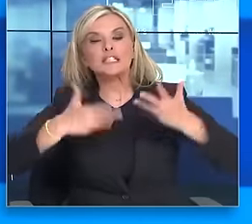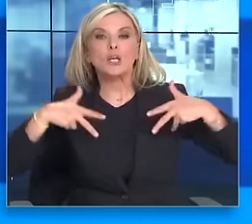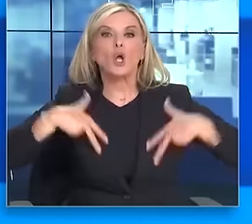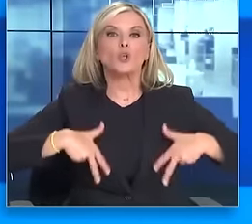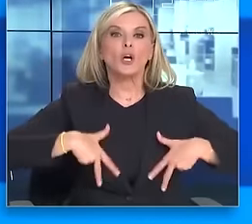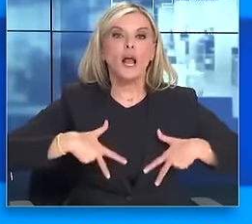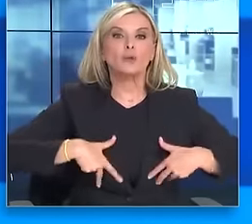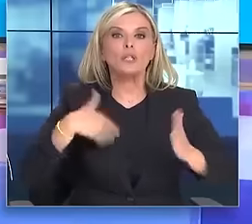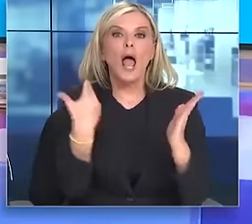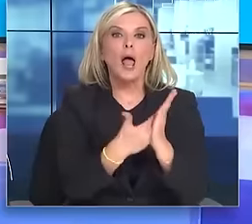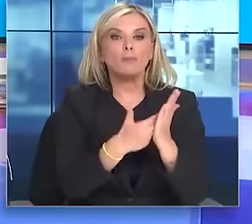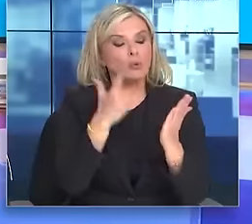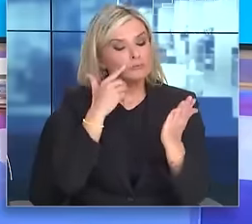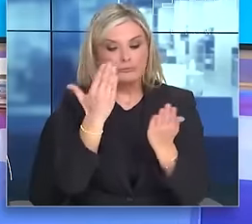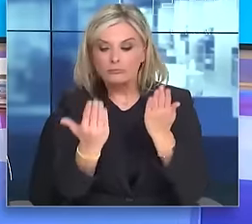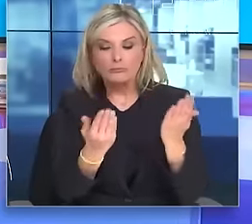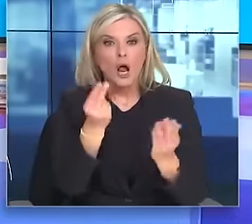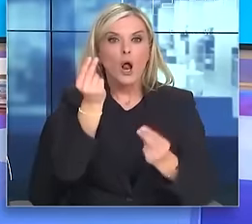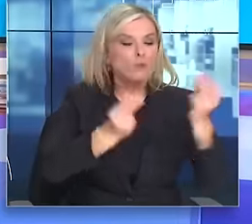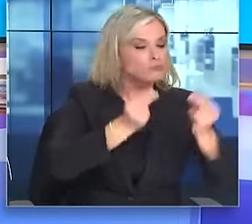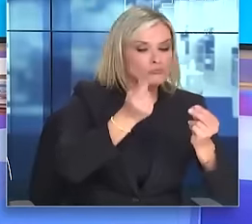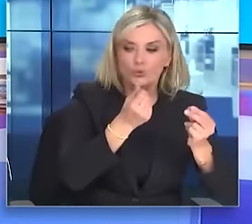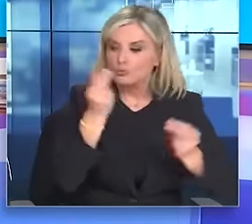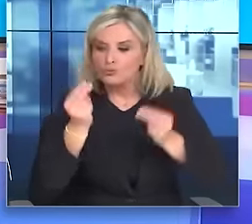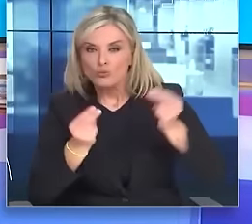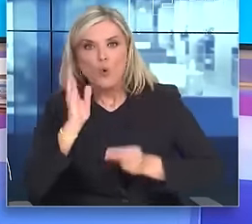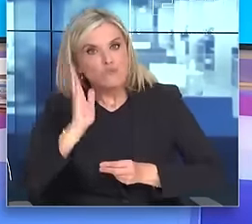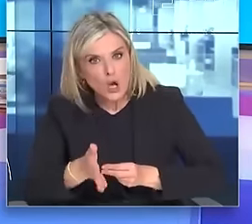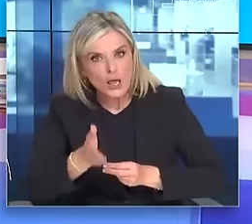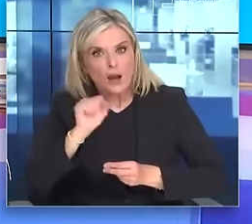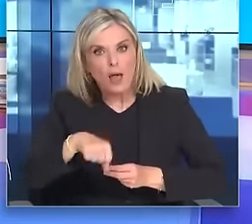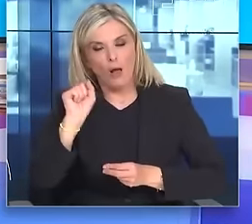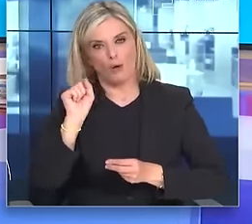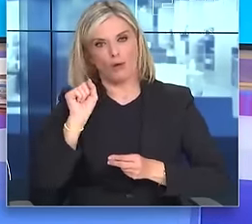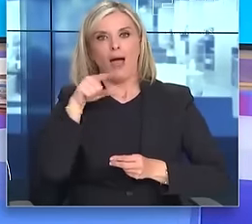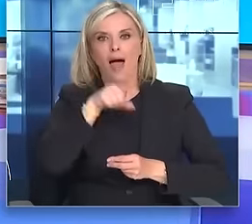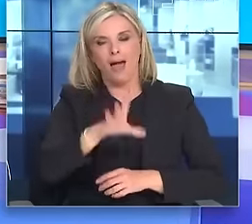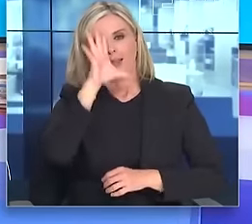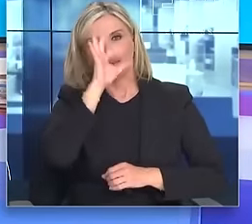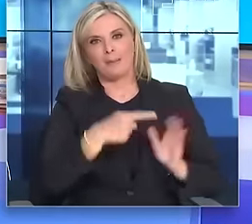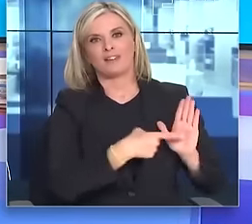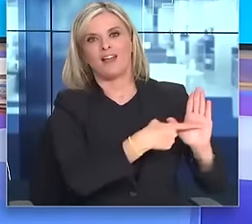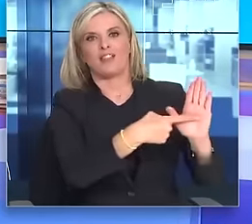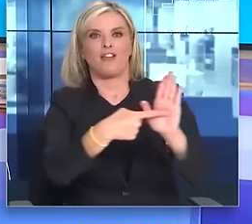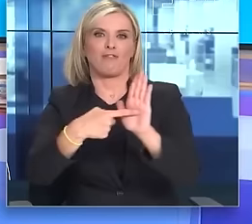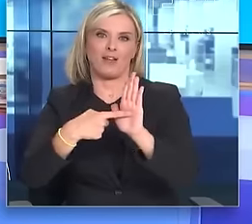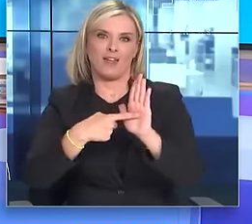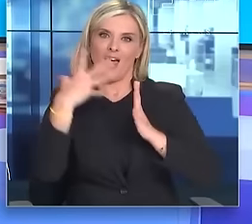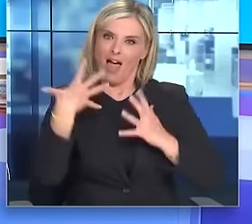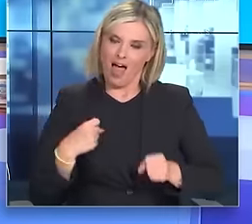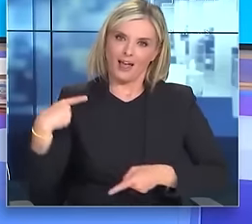λαϊκισμού, ειδικά του ΣΥΡΙΖΑ και του αρχηγού του, ο οποίος εμφανίζει τον εαυτό του ως δήθεν ειδικό στα θέματα της